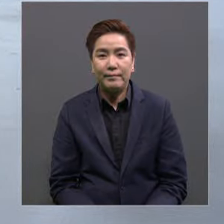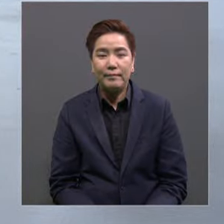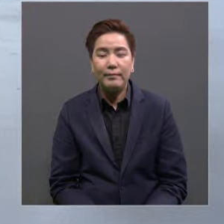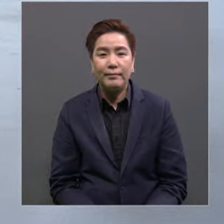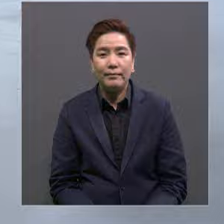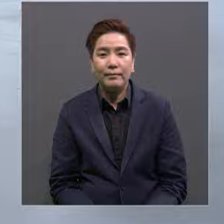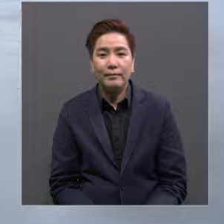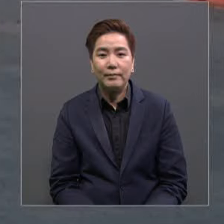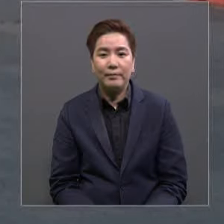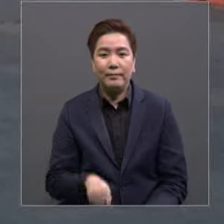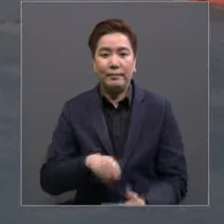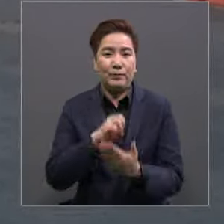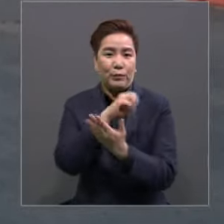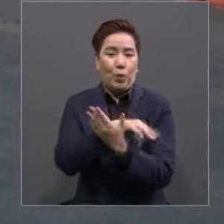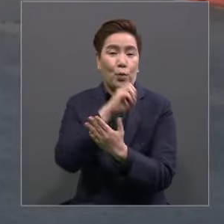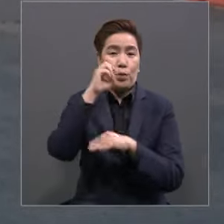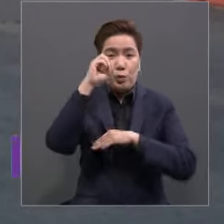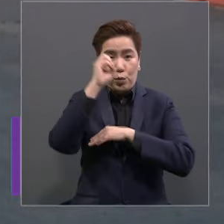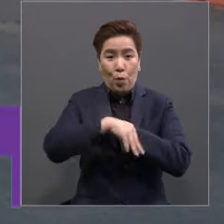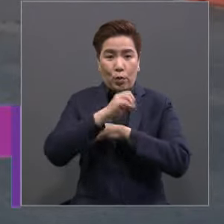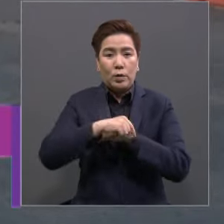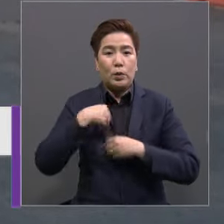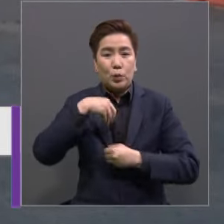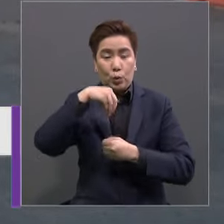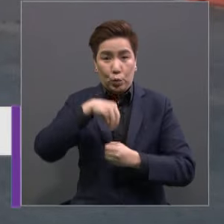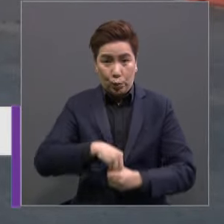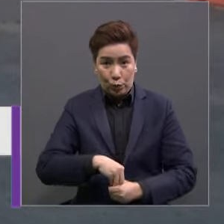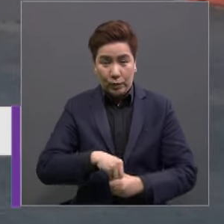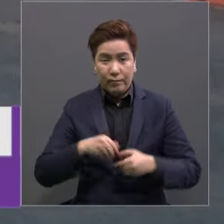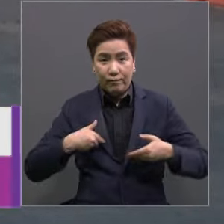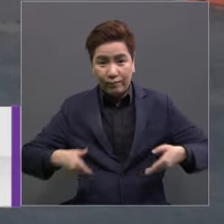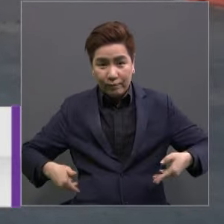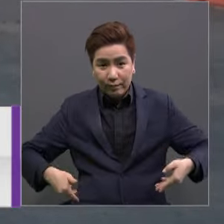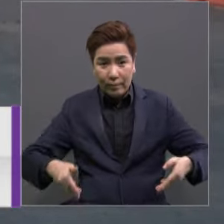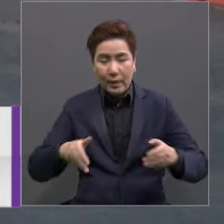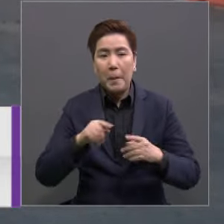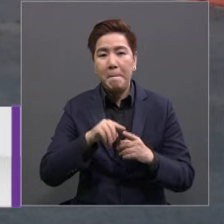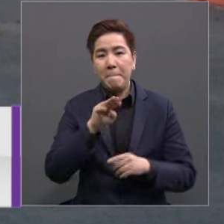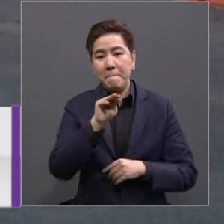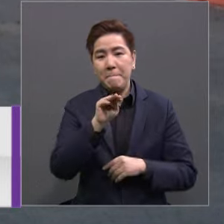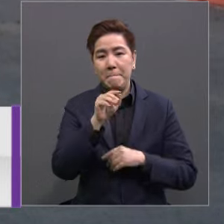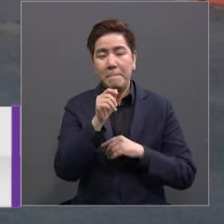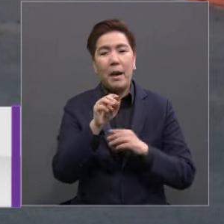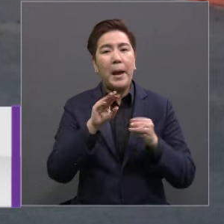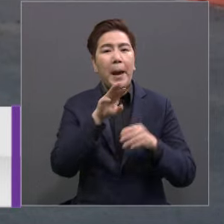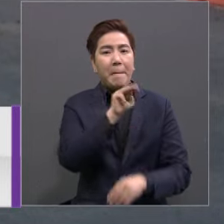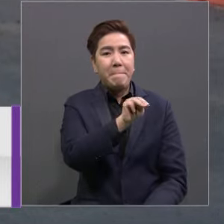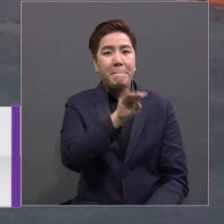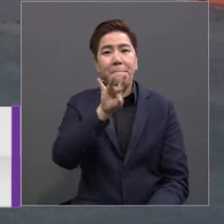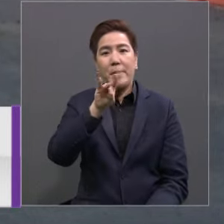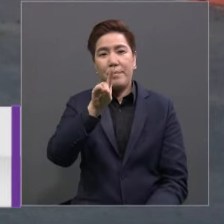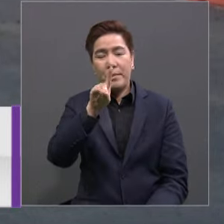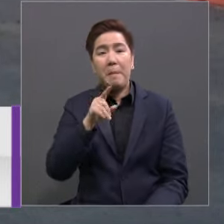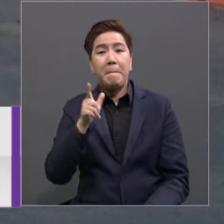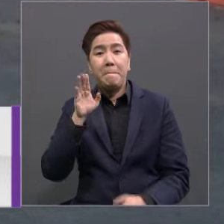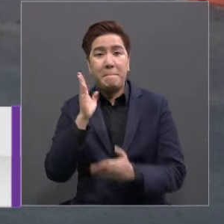ขอบคุณครับมาที่ฝั่งตะวันตกกันบ้างนะครับขณะนี้ผมอยู่ที่บริเวณถนนมอเตอร์เวย์สาย M81 บางใหญ่กาญจนบุรี